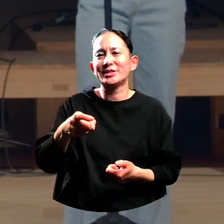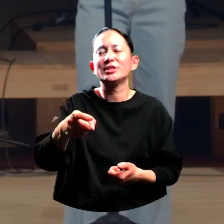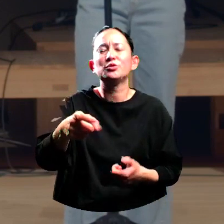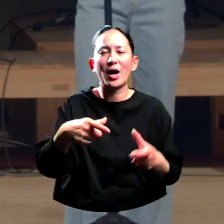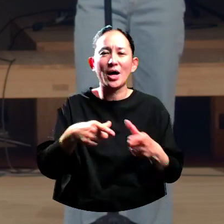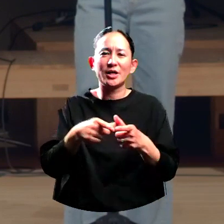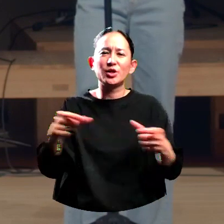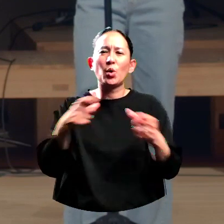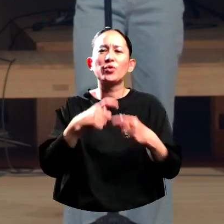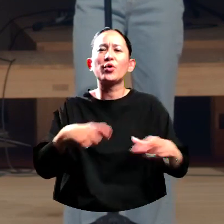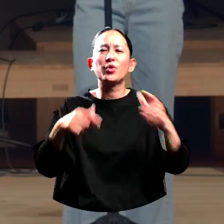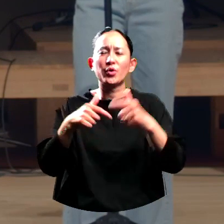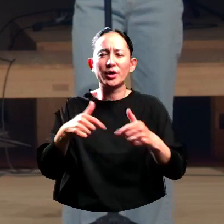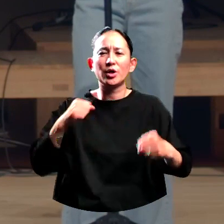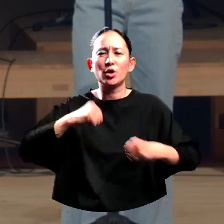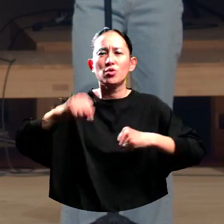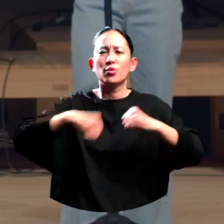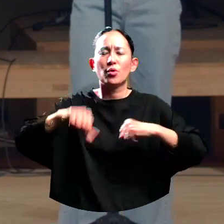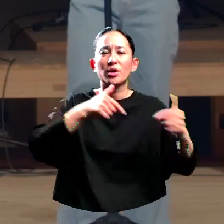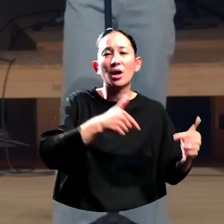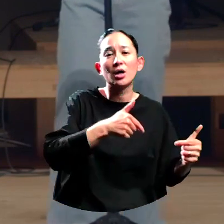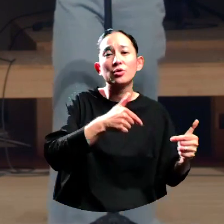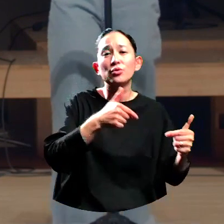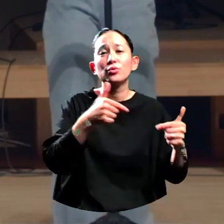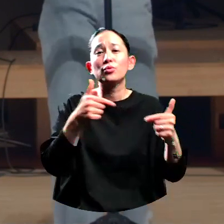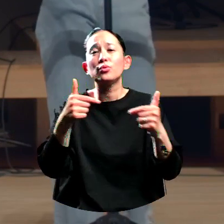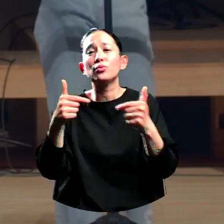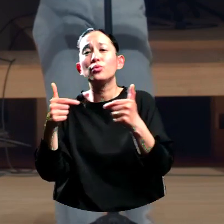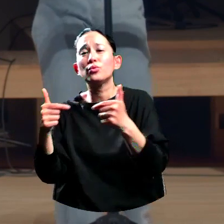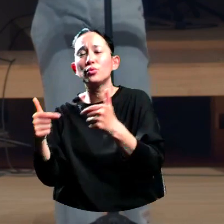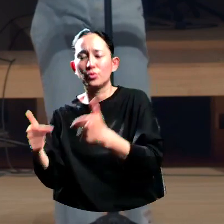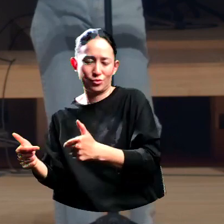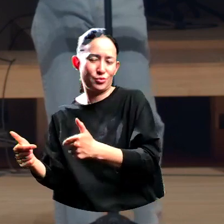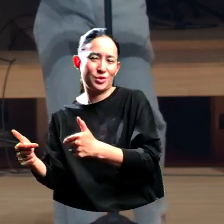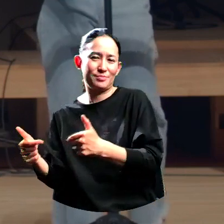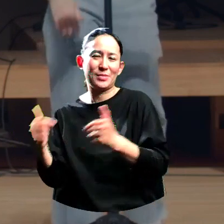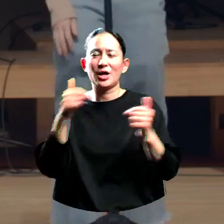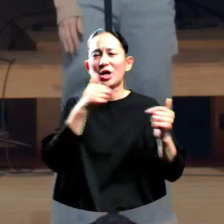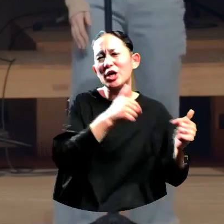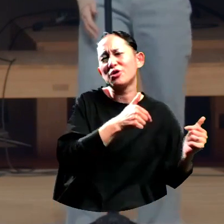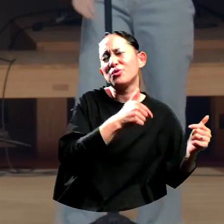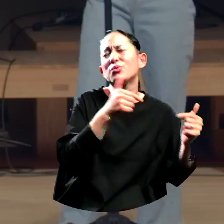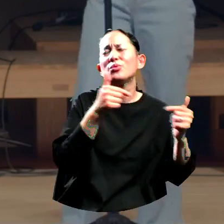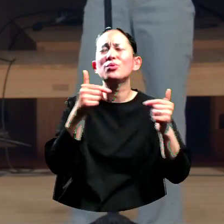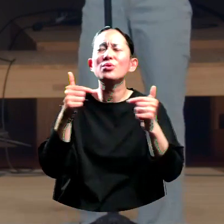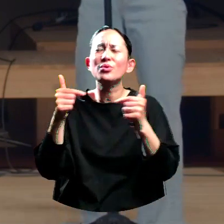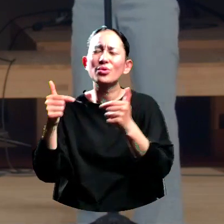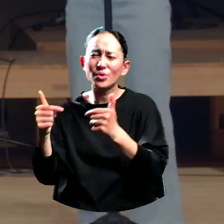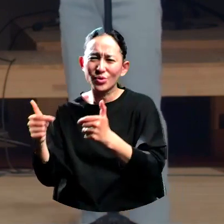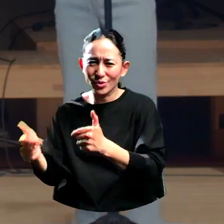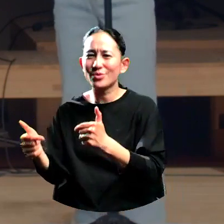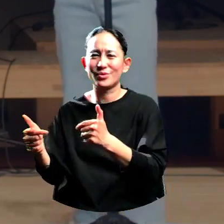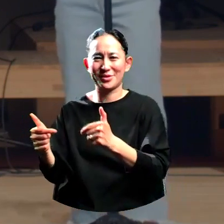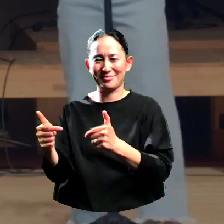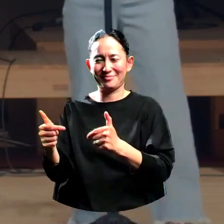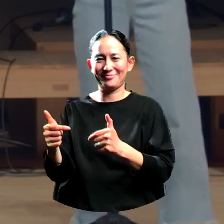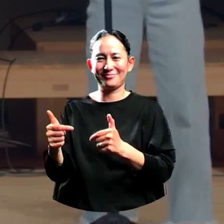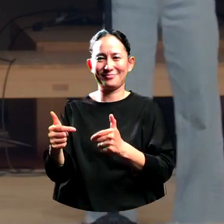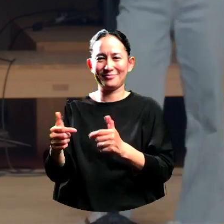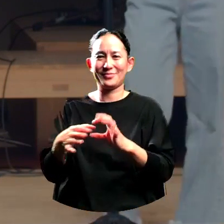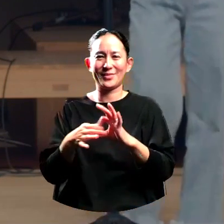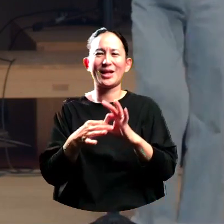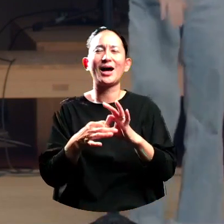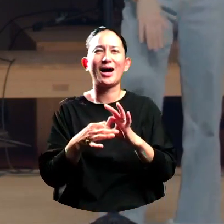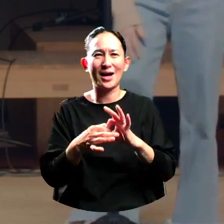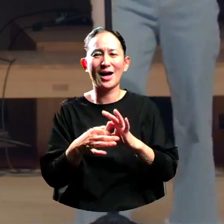in Hawaii don't move super fast like the ones in Japan. スローに歩いてるんですよ。 They're like, they're super chill and